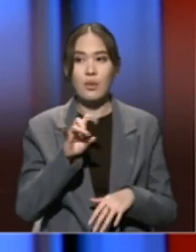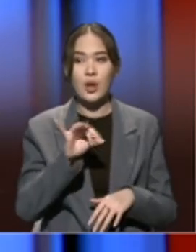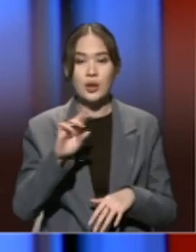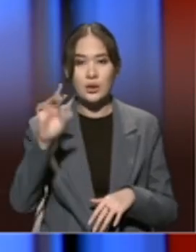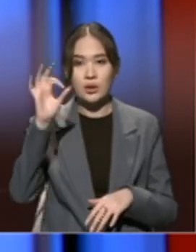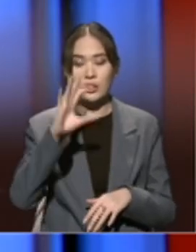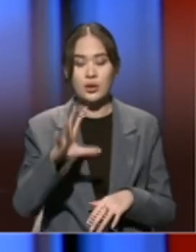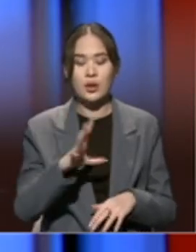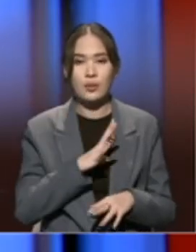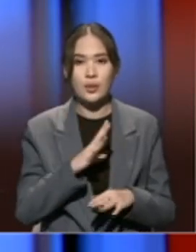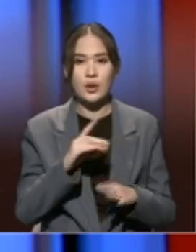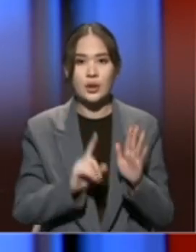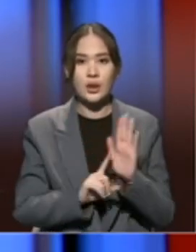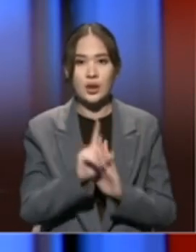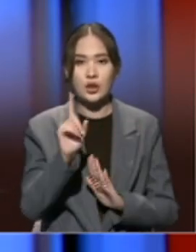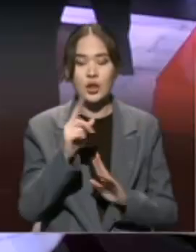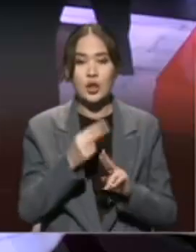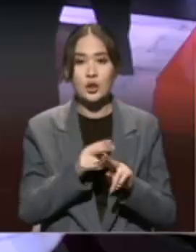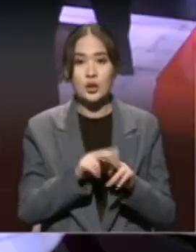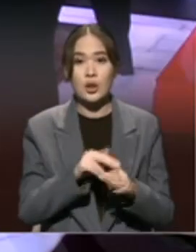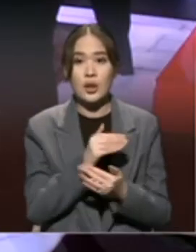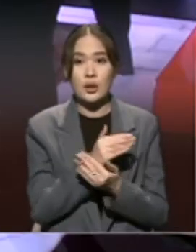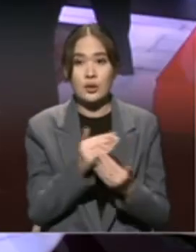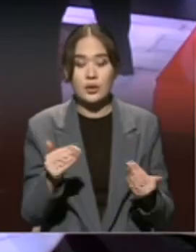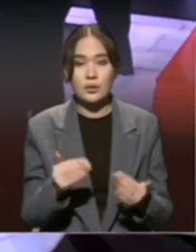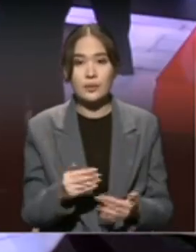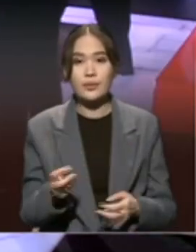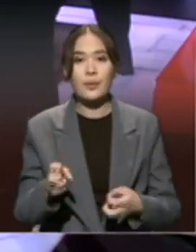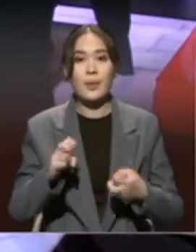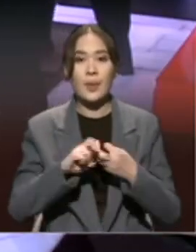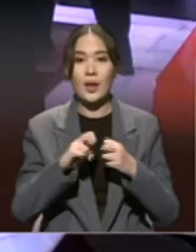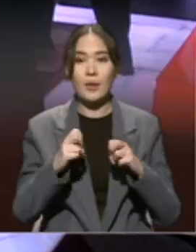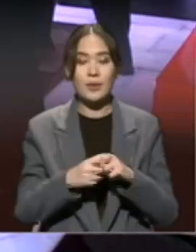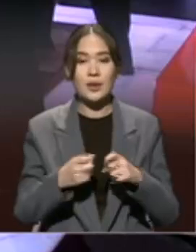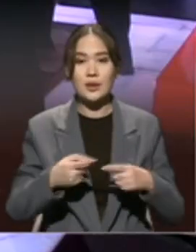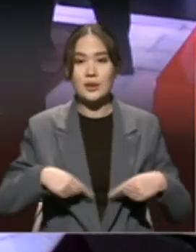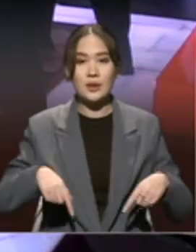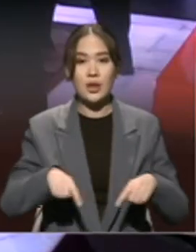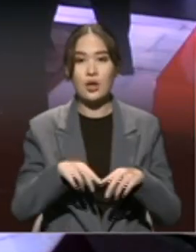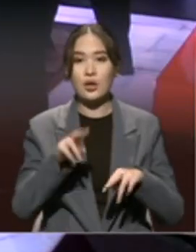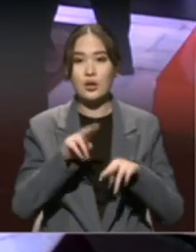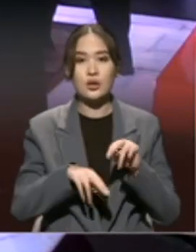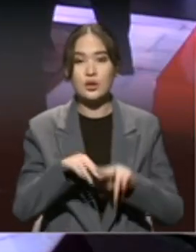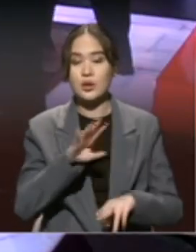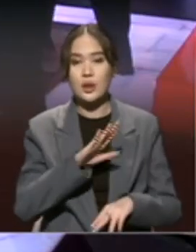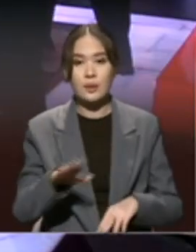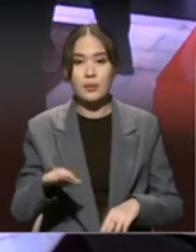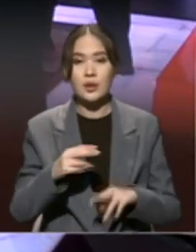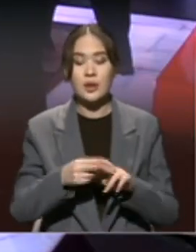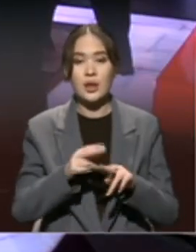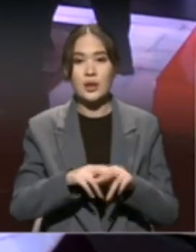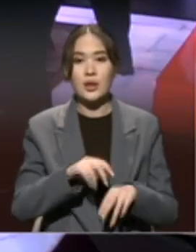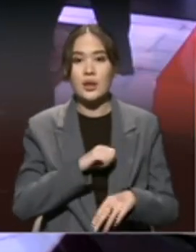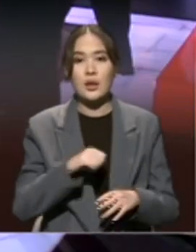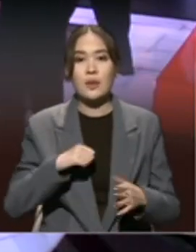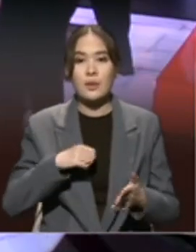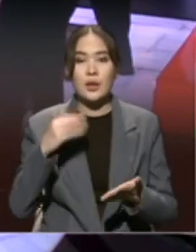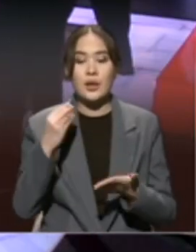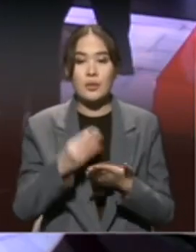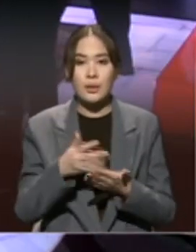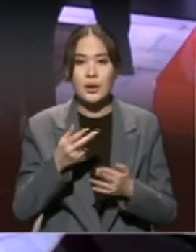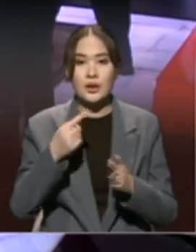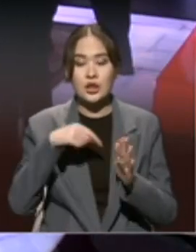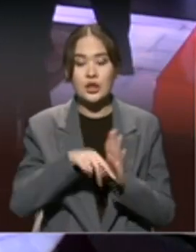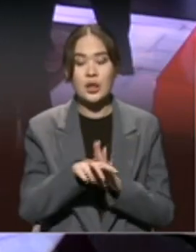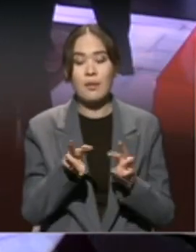Акселерометр темір тауысаға. Соларды... Бауыржан Мырза, ол мәселе ол сыртқы құрылысында емес. Ең қымбат көп ақша ішкі құрылысқа кетіп жатыр ғой, мысалға. Ішкі